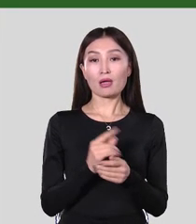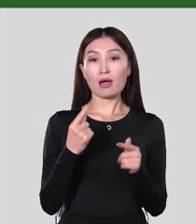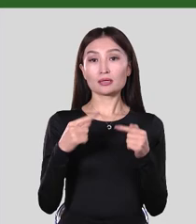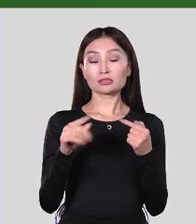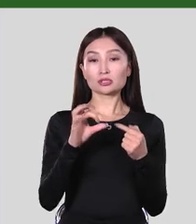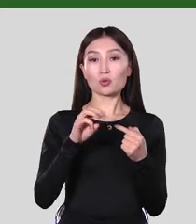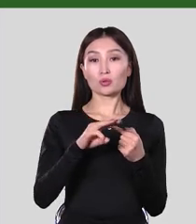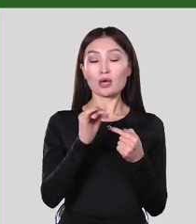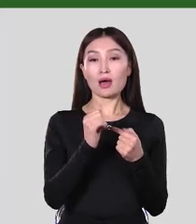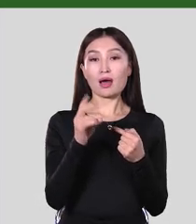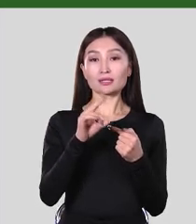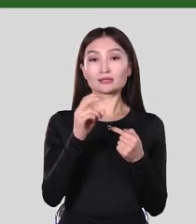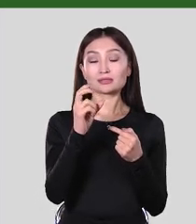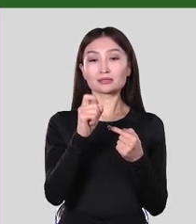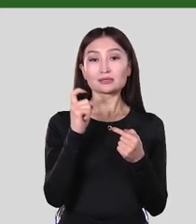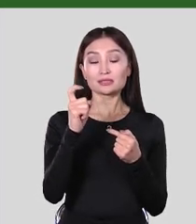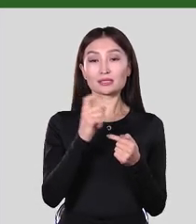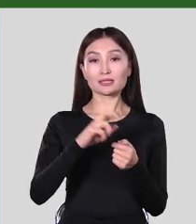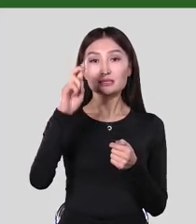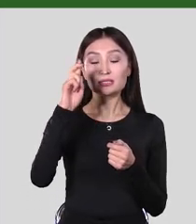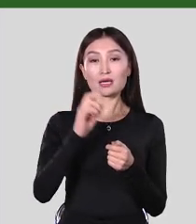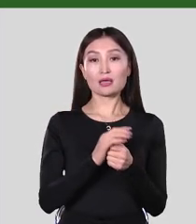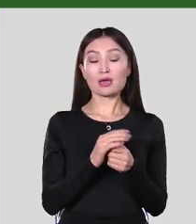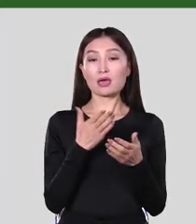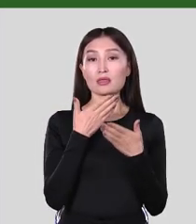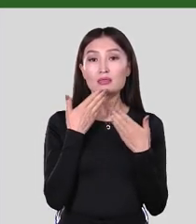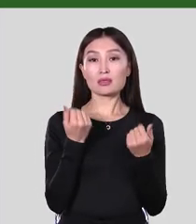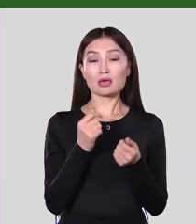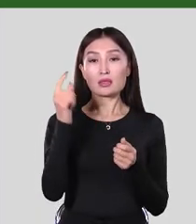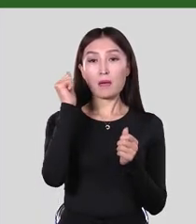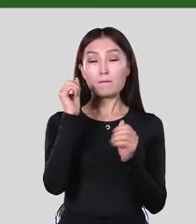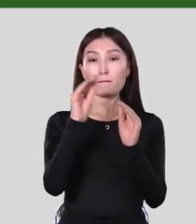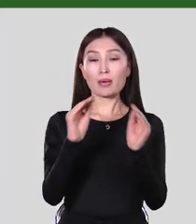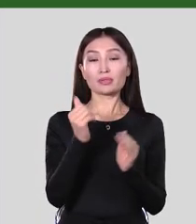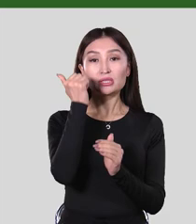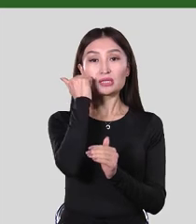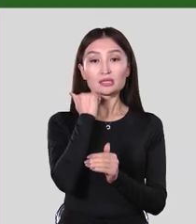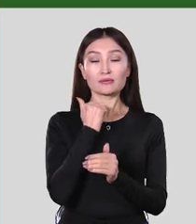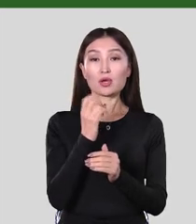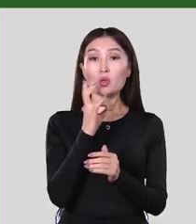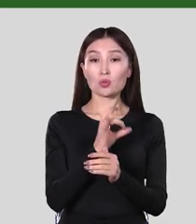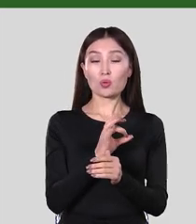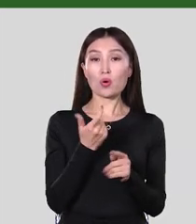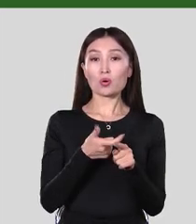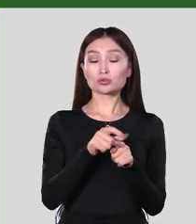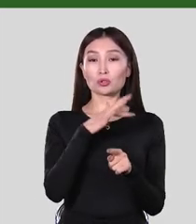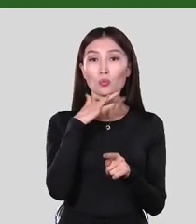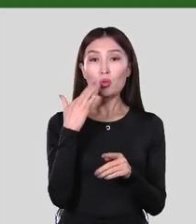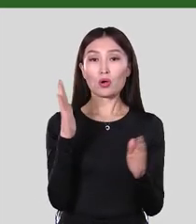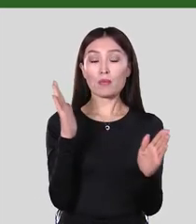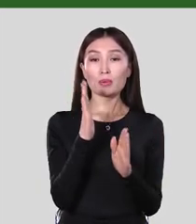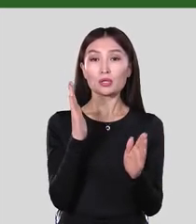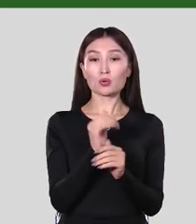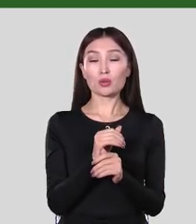отличие от андских стран, на востоке материка нет значительных памятников древности, но зато очень много